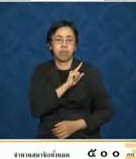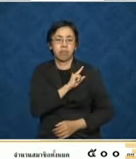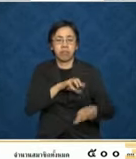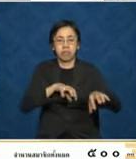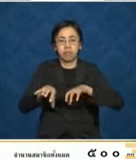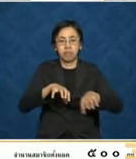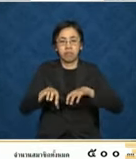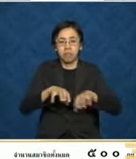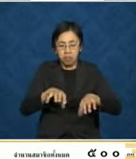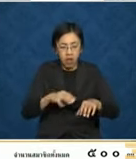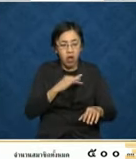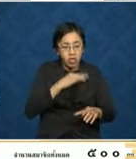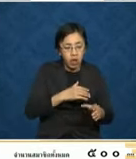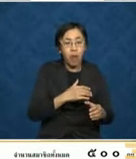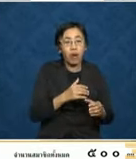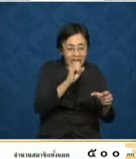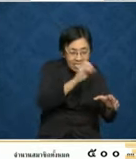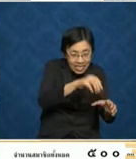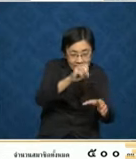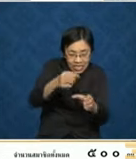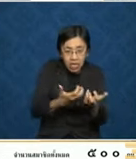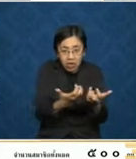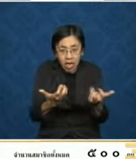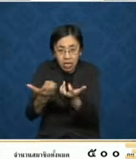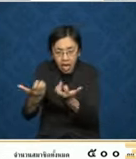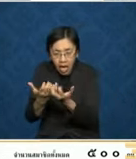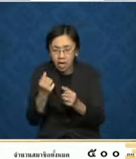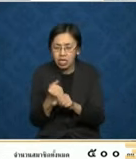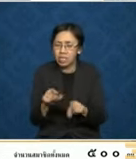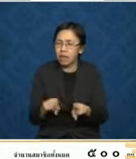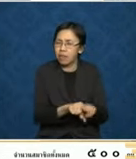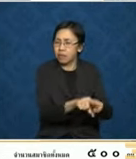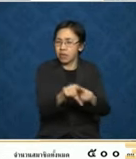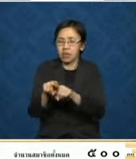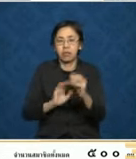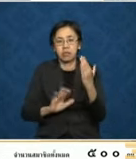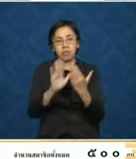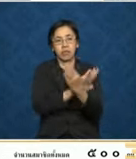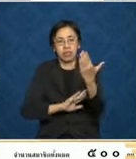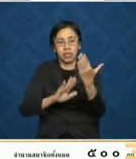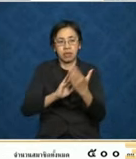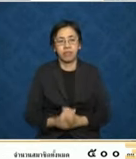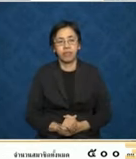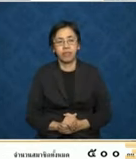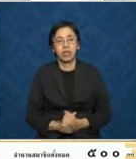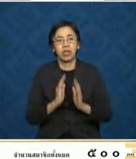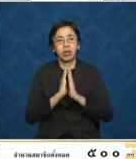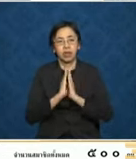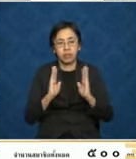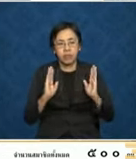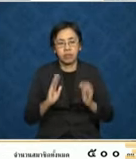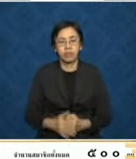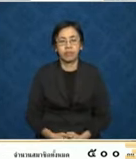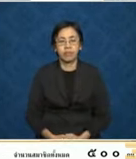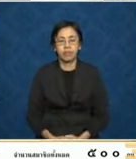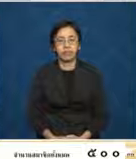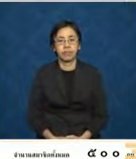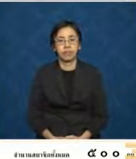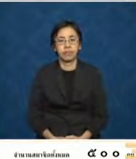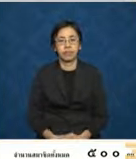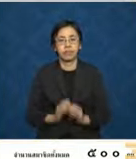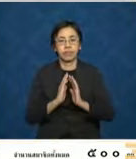การขยะแยกขยะให้ได้มาตรฐานเดียวกันทั้งประเทศค่ะท่านประธานขอบพระคุณค่ะ